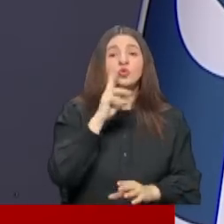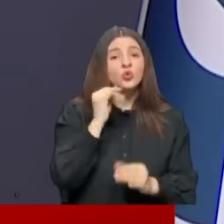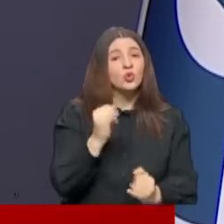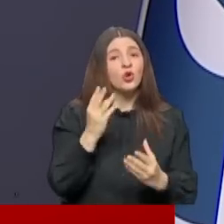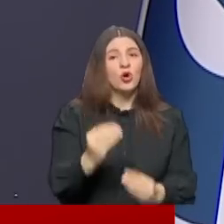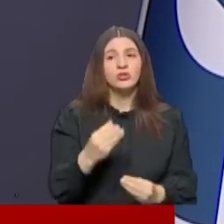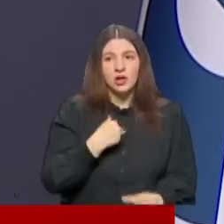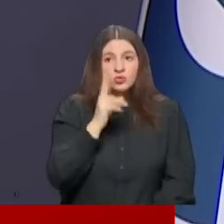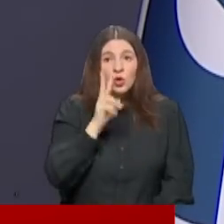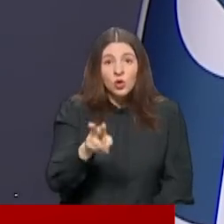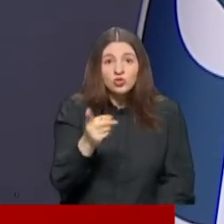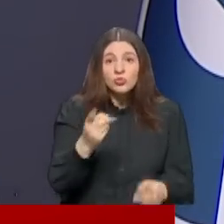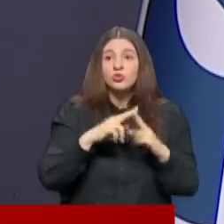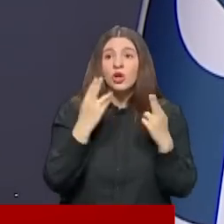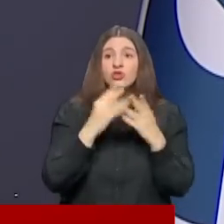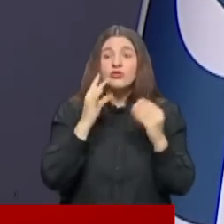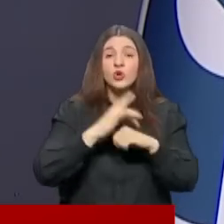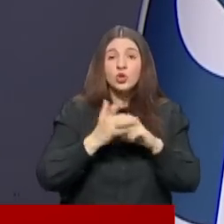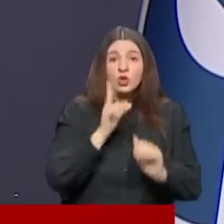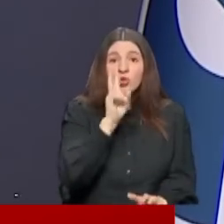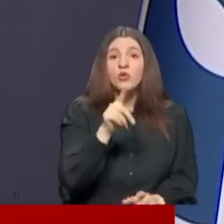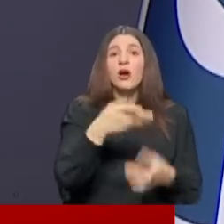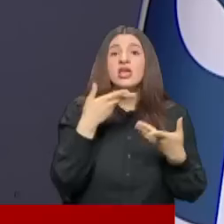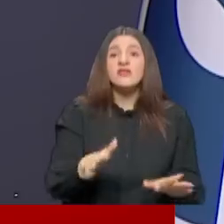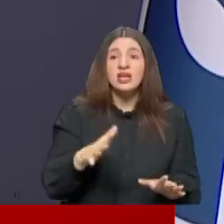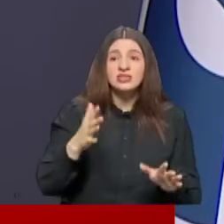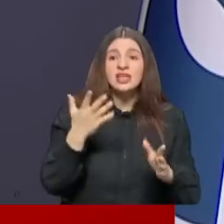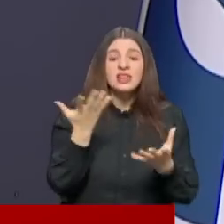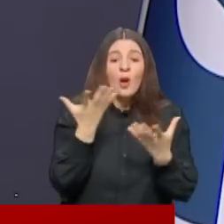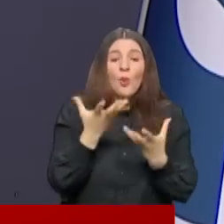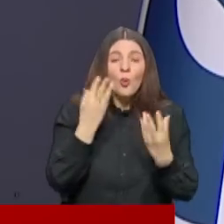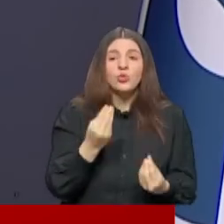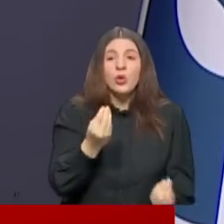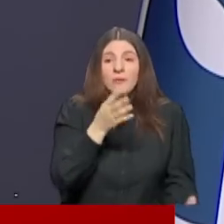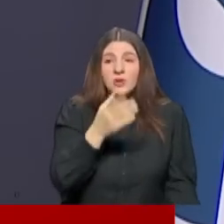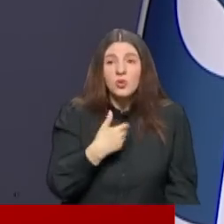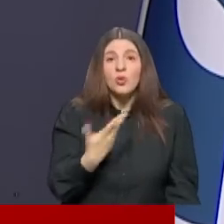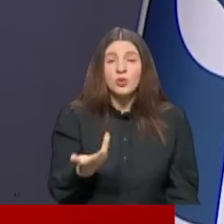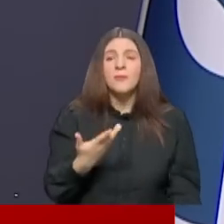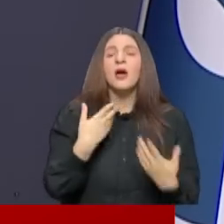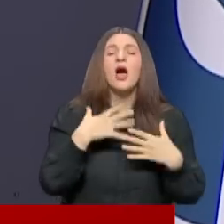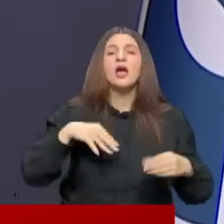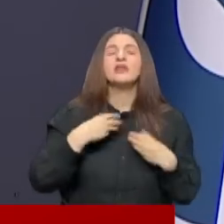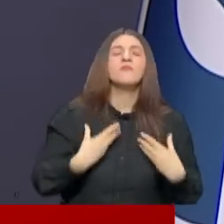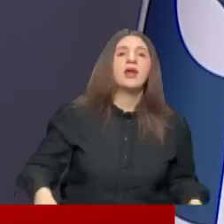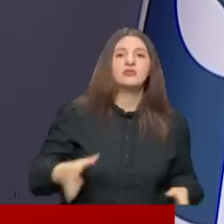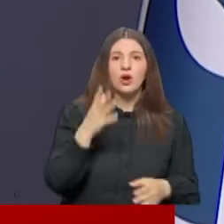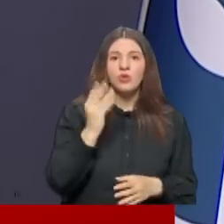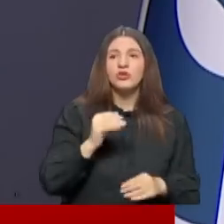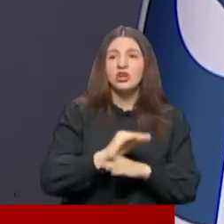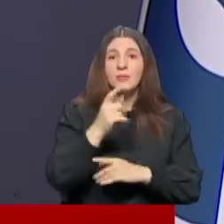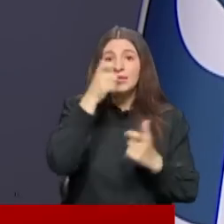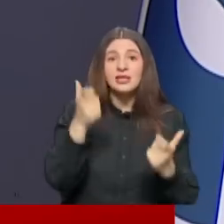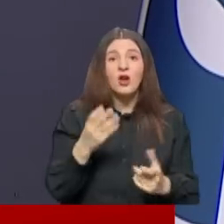ya. Ben gördüm çünkü bunu. Dünyada pek çok ülkede gördüm. O iflasın temerrütün ne olduğunu biliyorum. Perişan olur herkes. Yaşanacak bir ülke